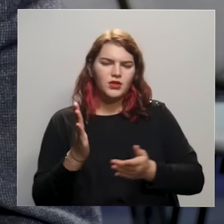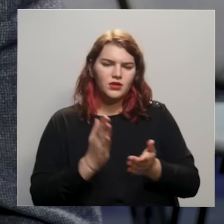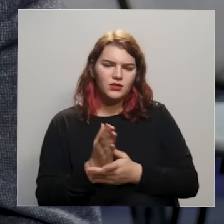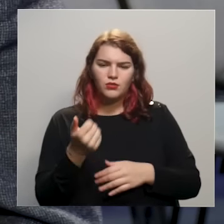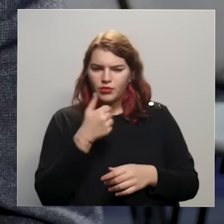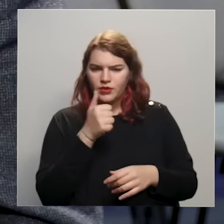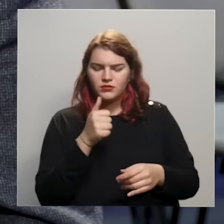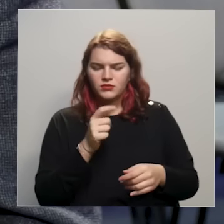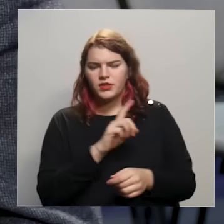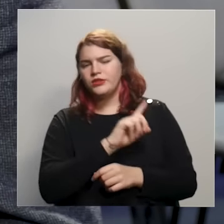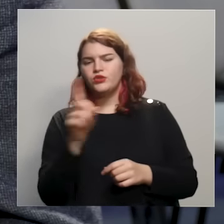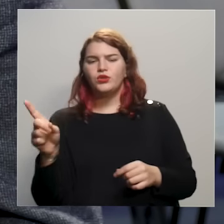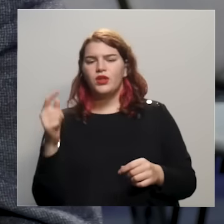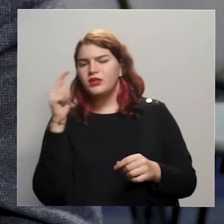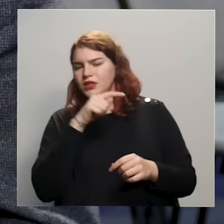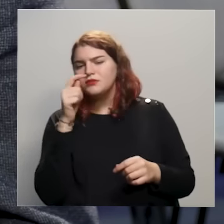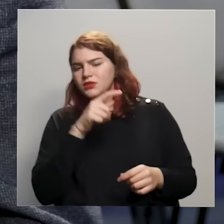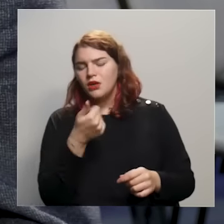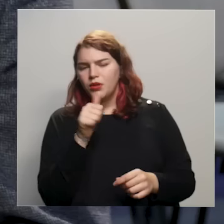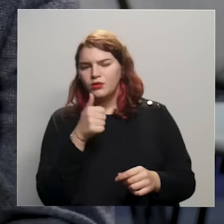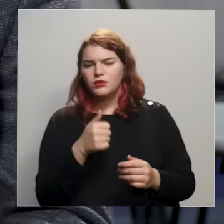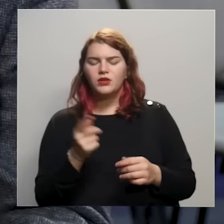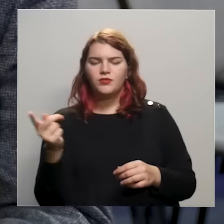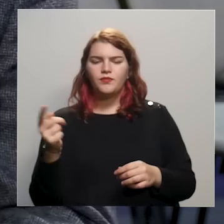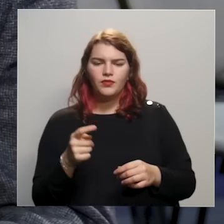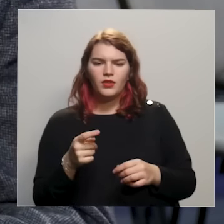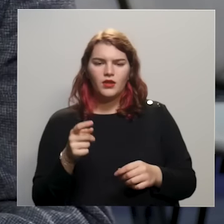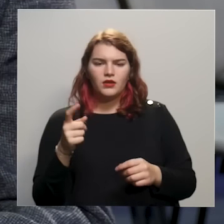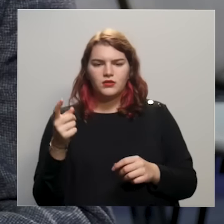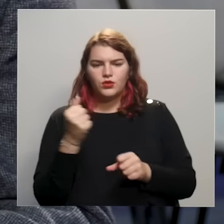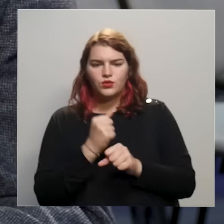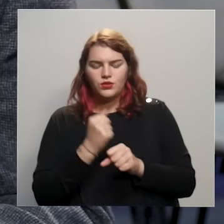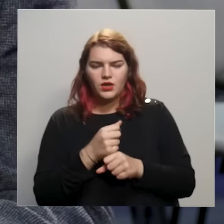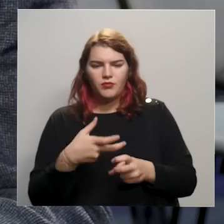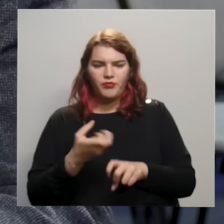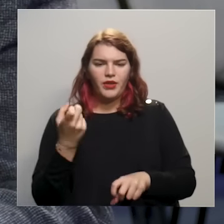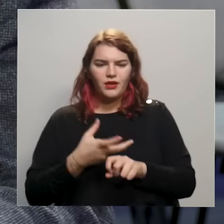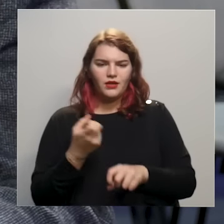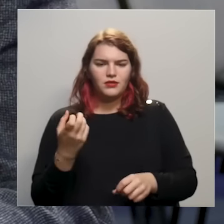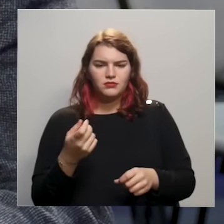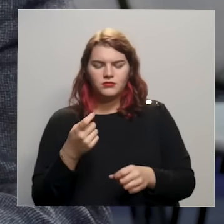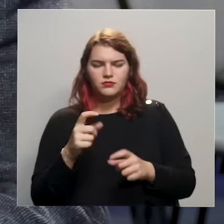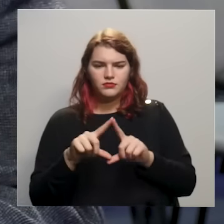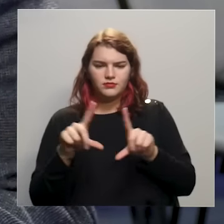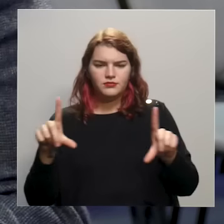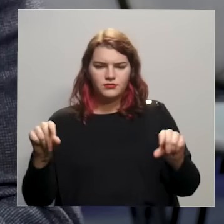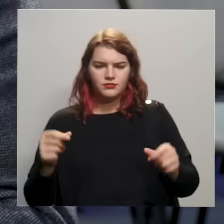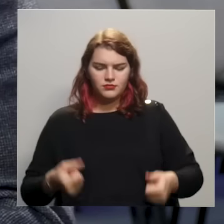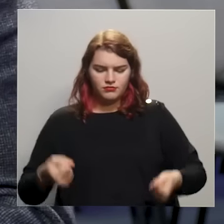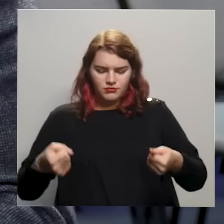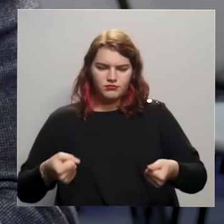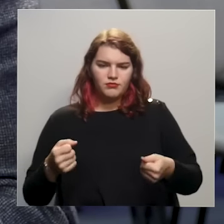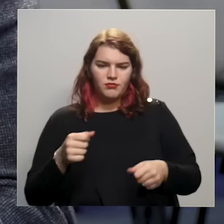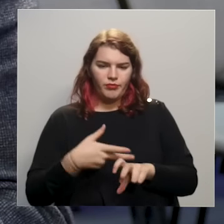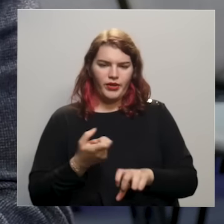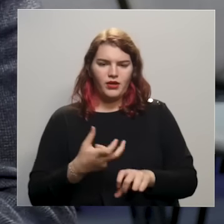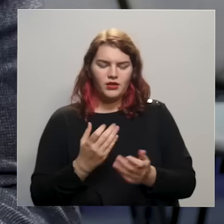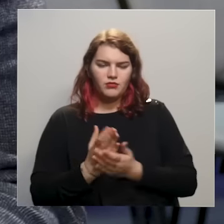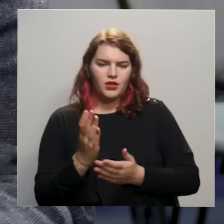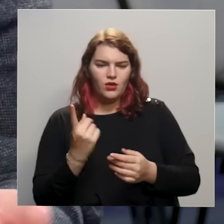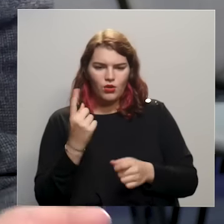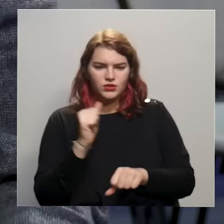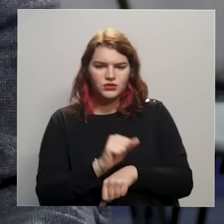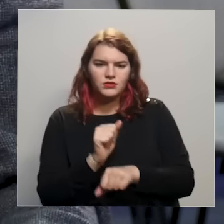băut. Niciodată nu lipsea. Ea lucrează la fabrica de bere, avea câte un bon de bere, de o ladă de bere pe săptămână. Cum sunt